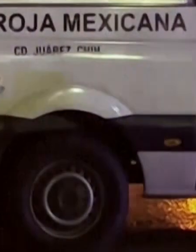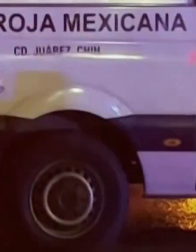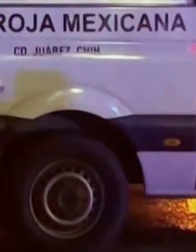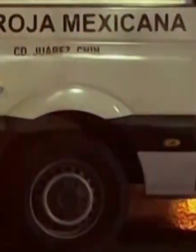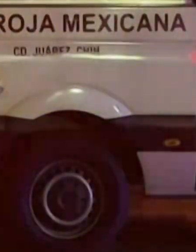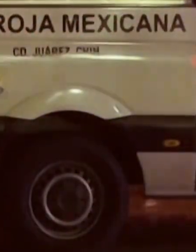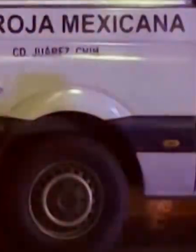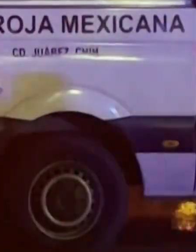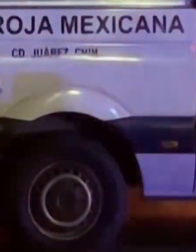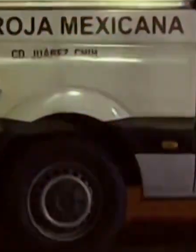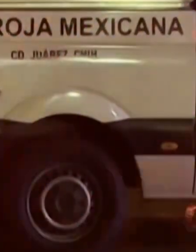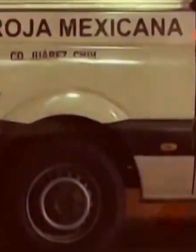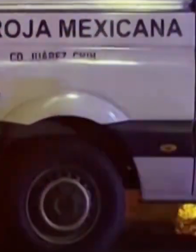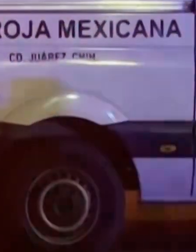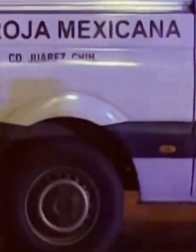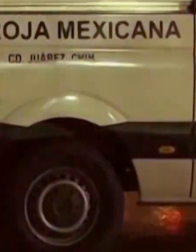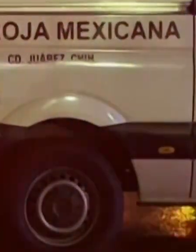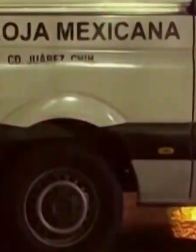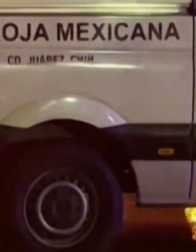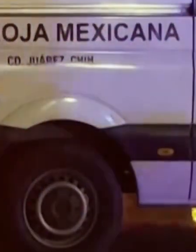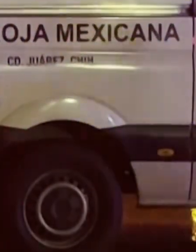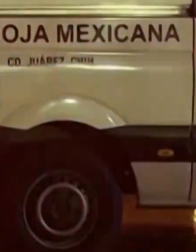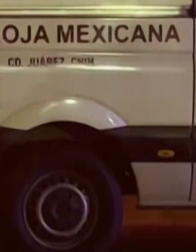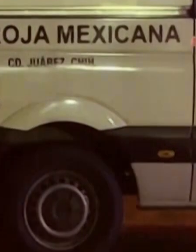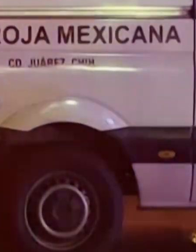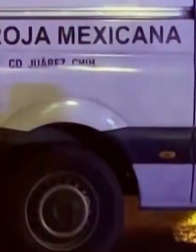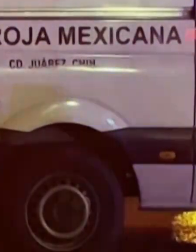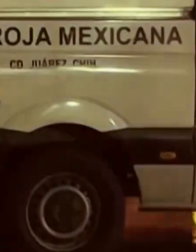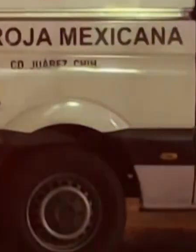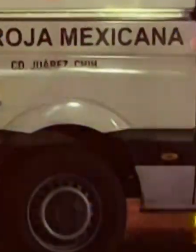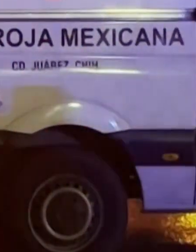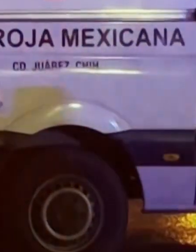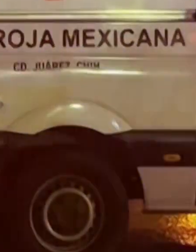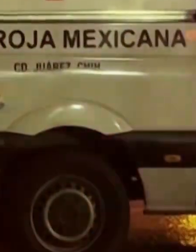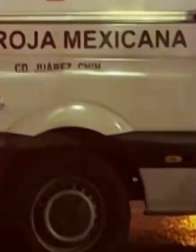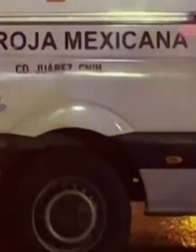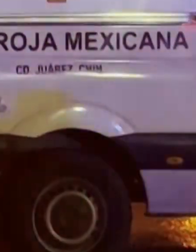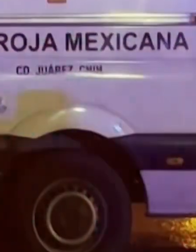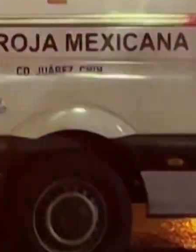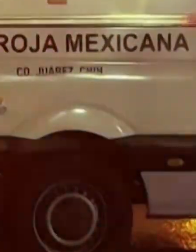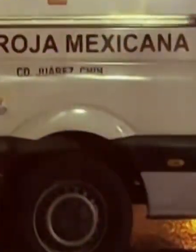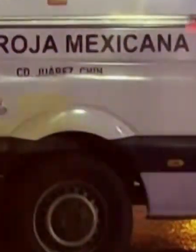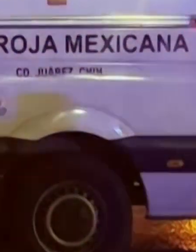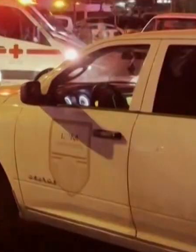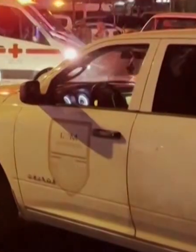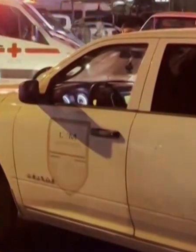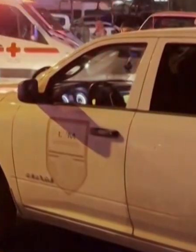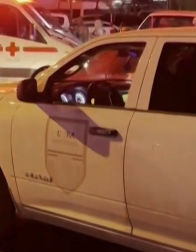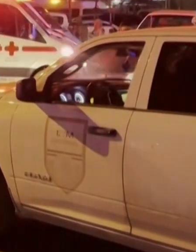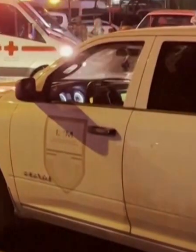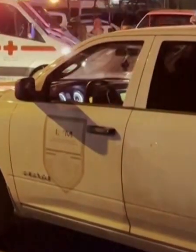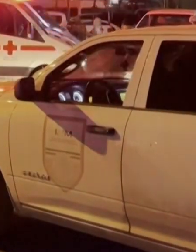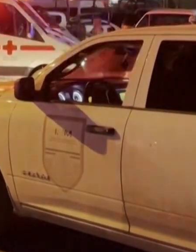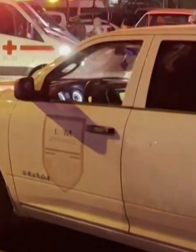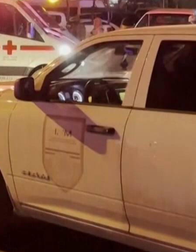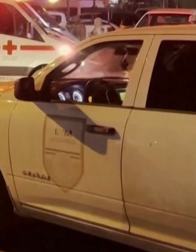viên giám sát khu vực dành cho nam giới bắt đầu rời tại trung tâm ngay trước khi vụ hỏa hoạn xảy ra tổng thống không nêu rõ danh tính hay vị trí công việc của người